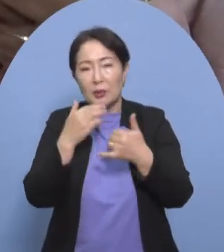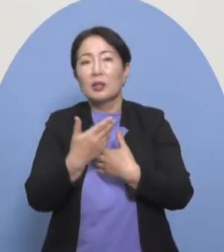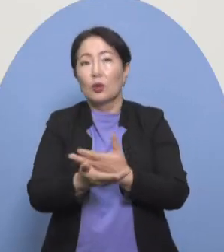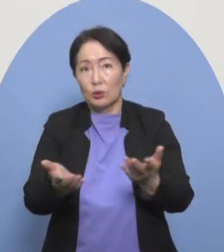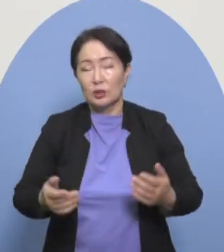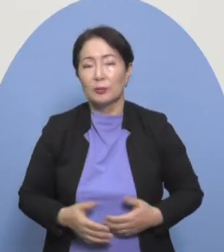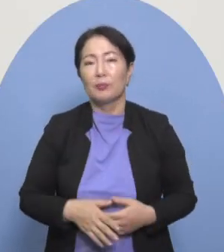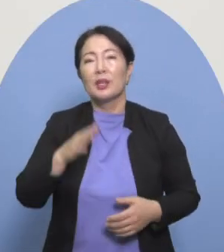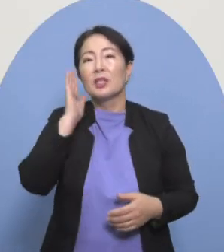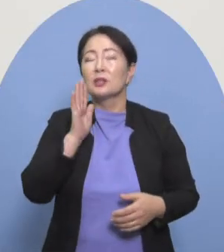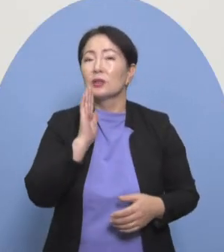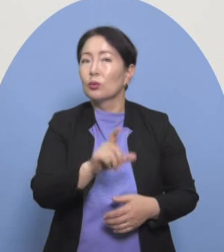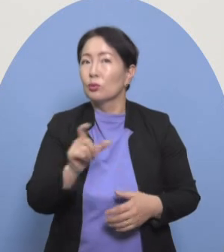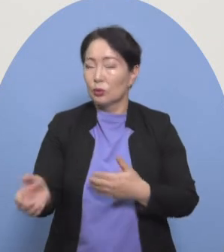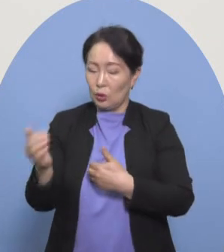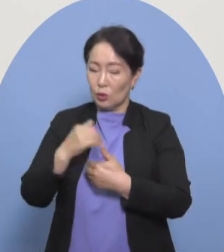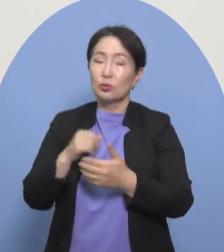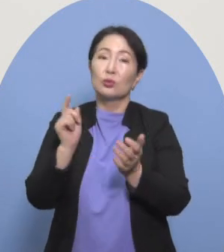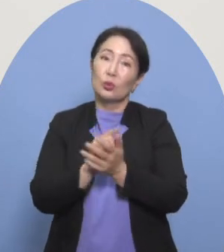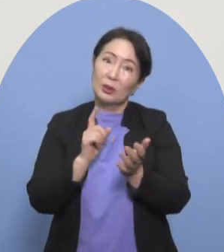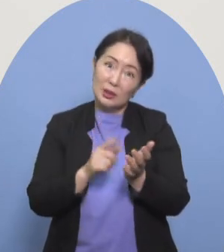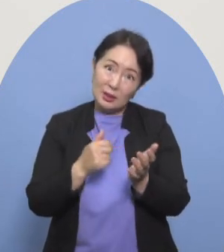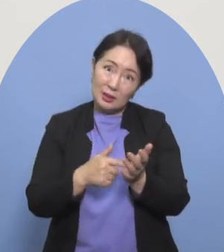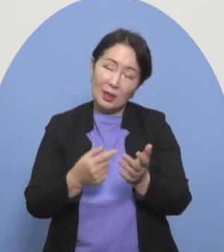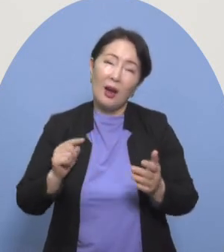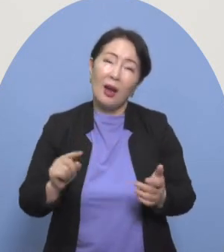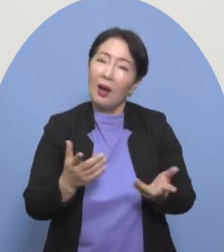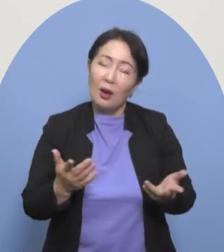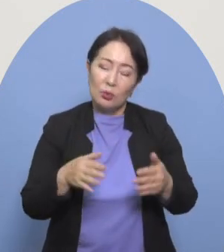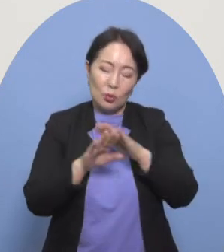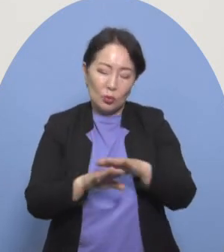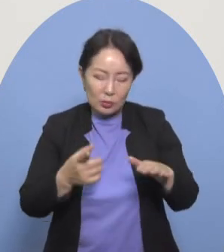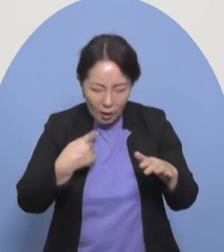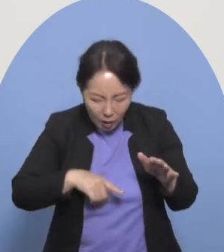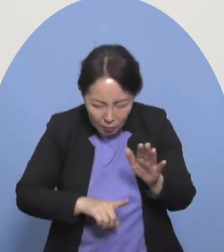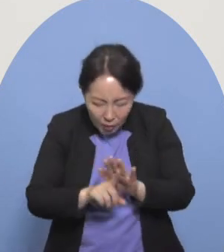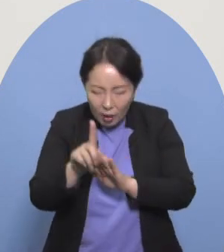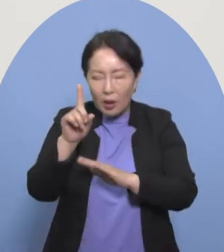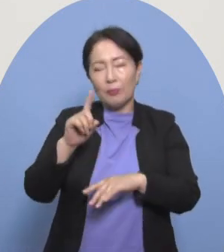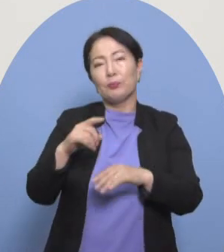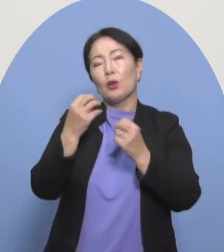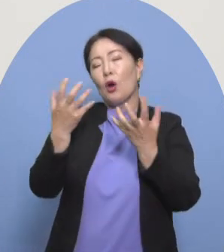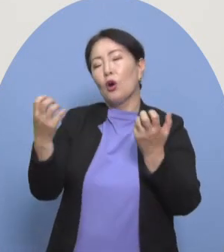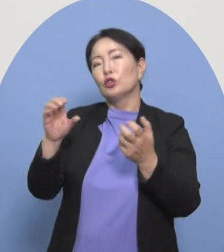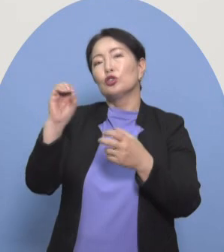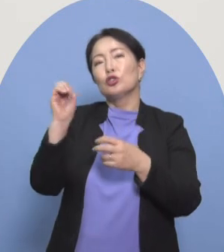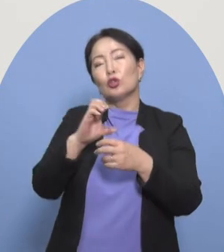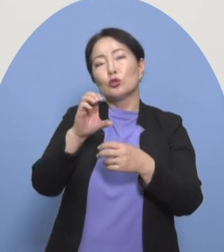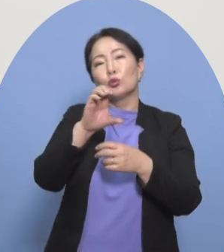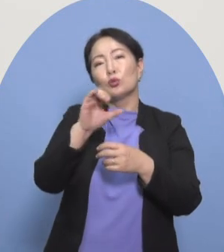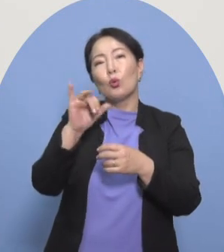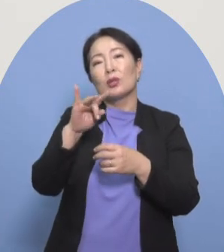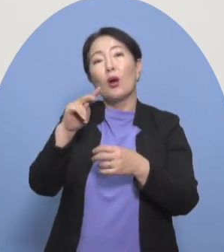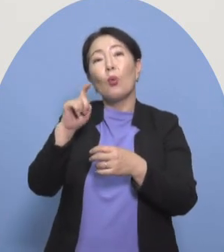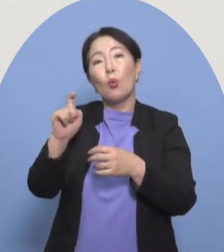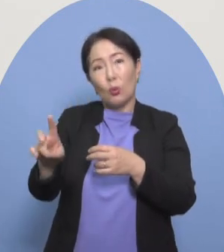хүргэлээ. Эцэг эхчүүдэд оролцоо маш чухал. Яагаад тэгэхээр хүүхэд хамгийн анх за одоо энэ дээр бол маш олон ёс суртахууны хөгжлийн талаарх